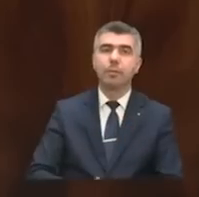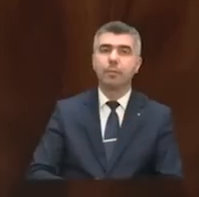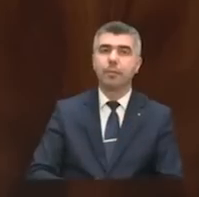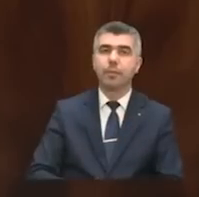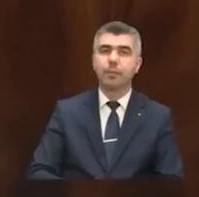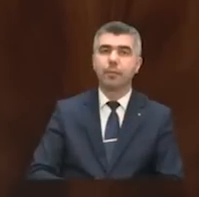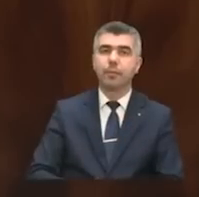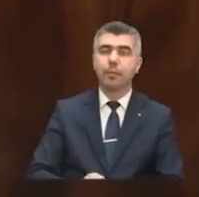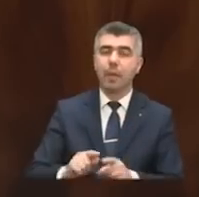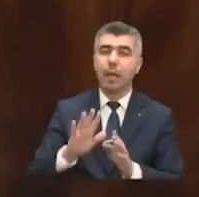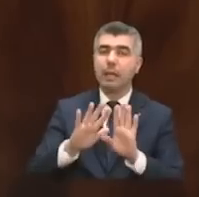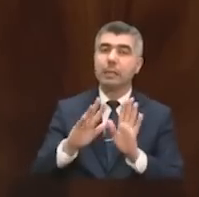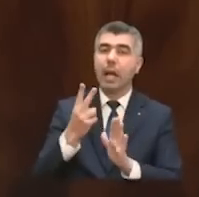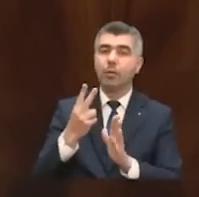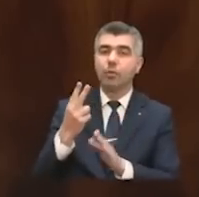كاين اليوم 12 جامعة،